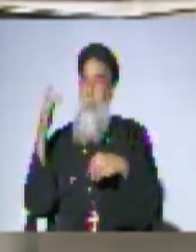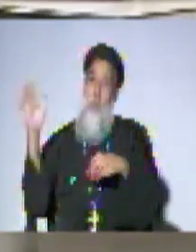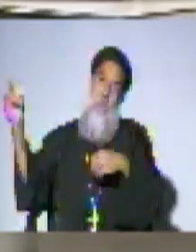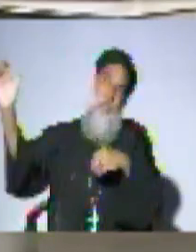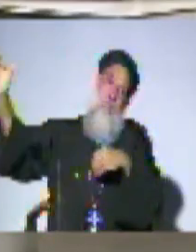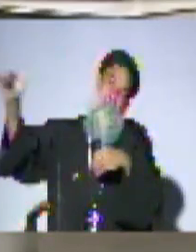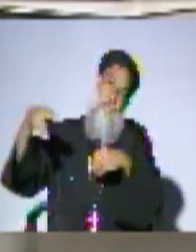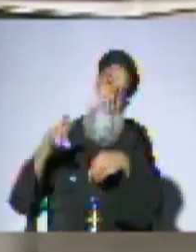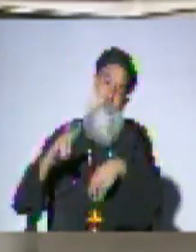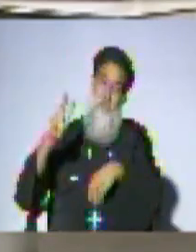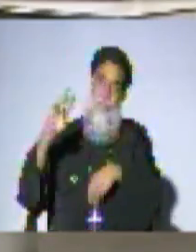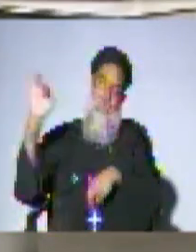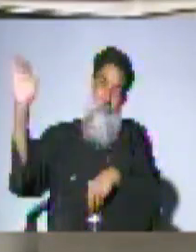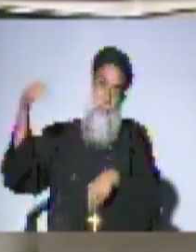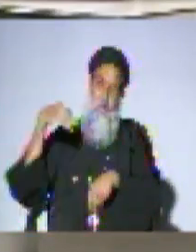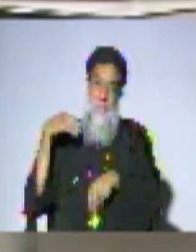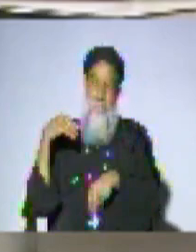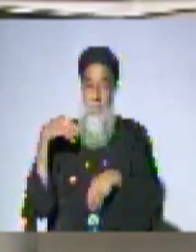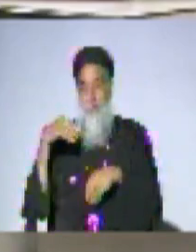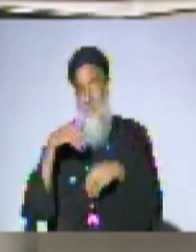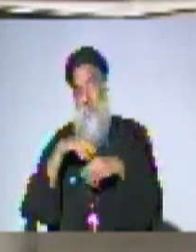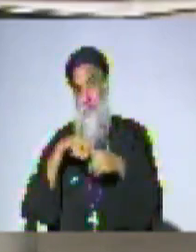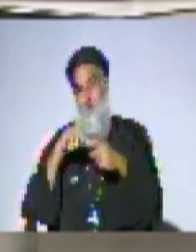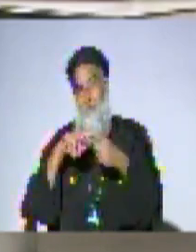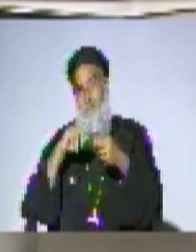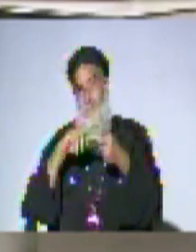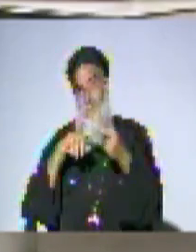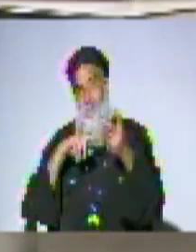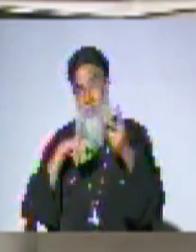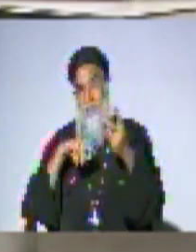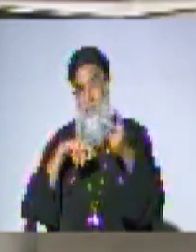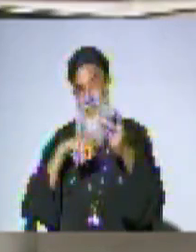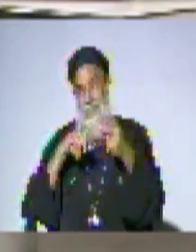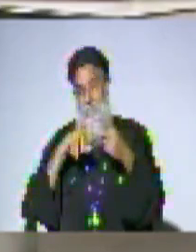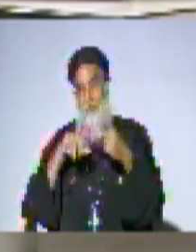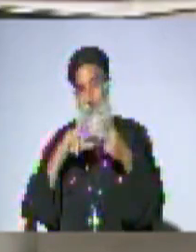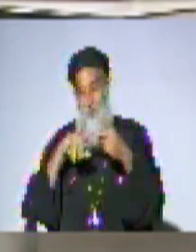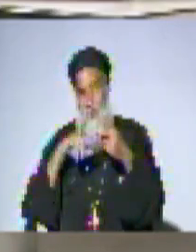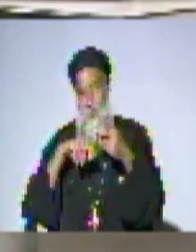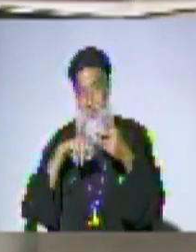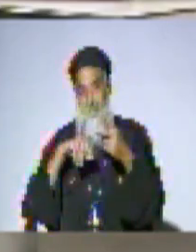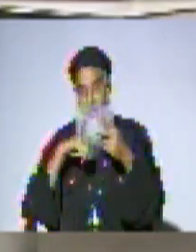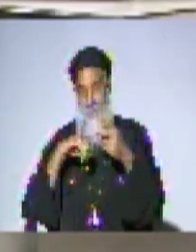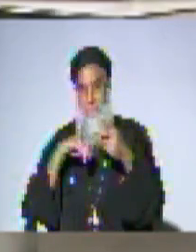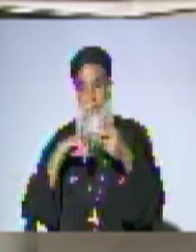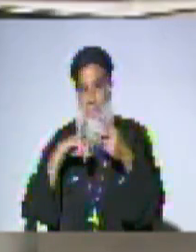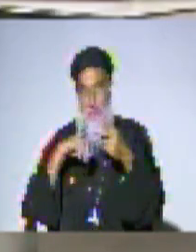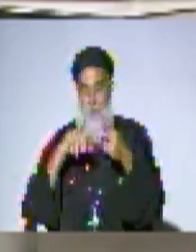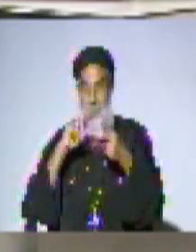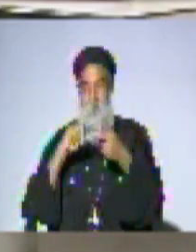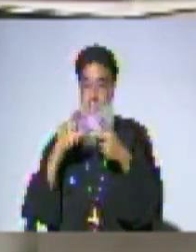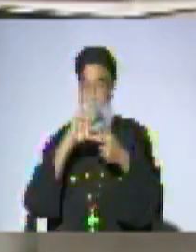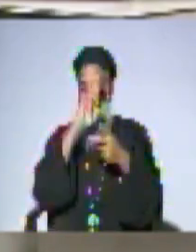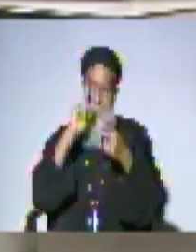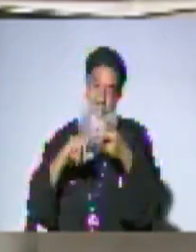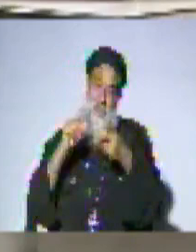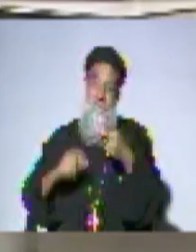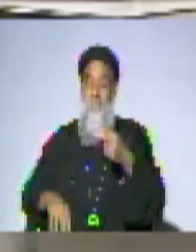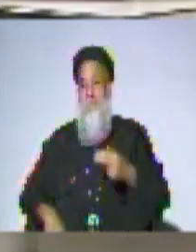ممكن 7 سنين كده؟ السؤال واضح ولا يعني كان فهمناه. السؤال